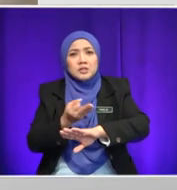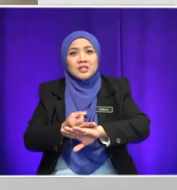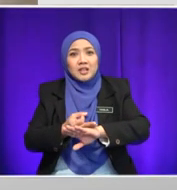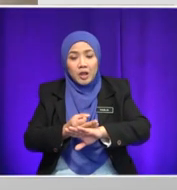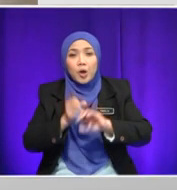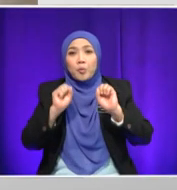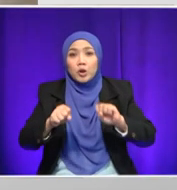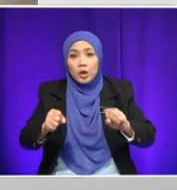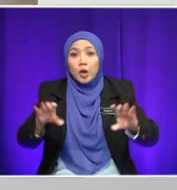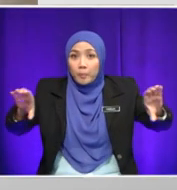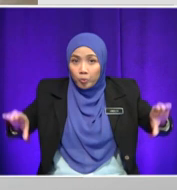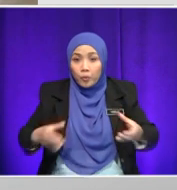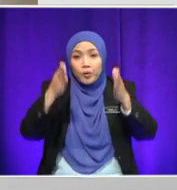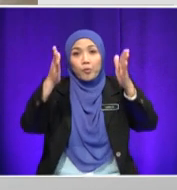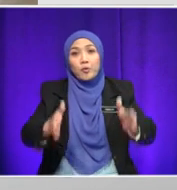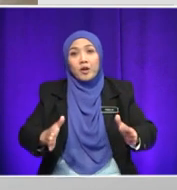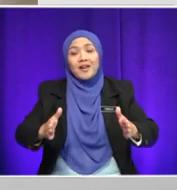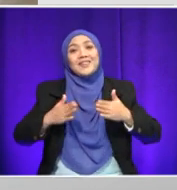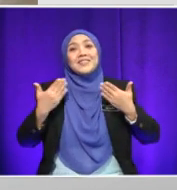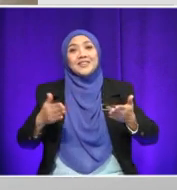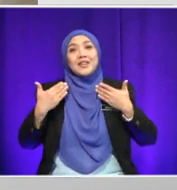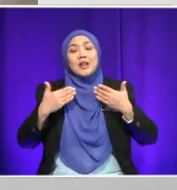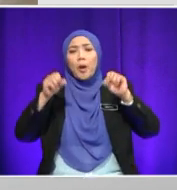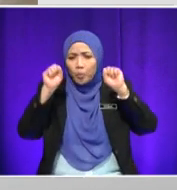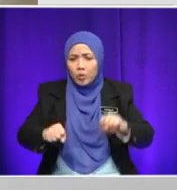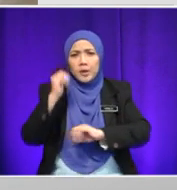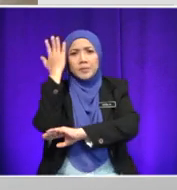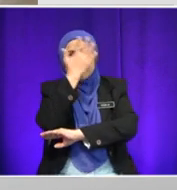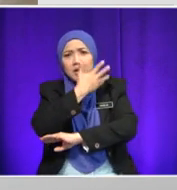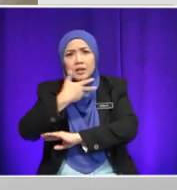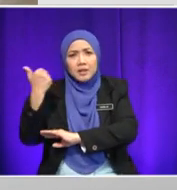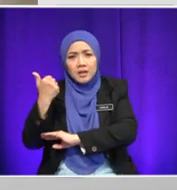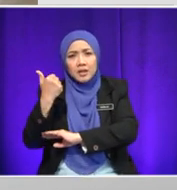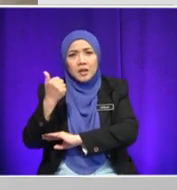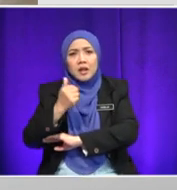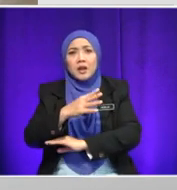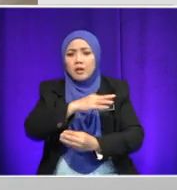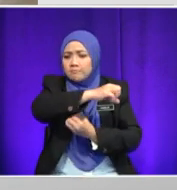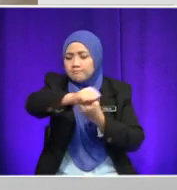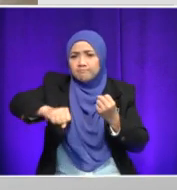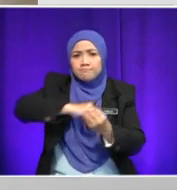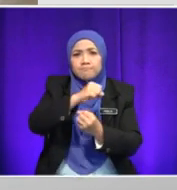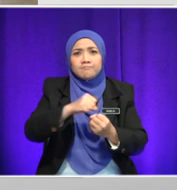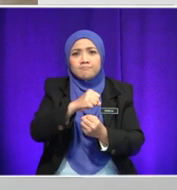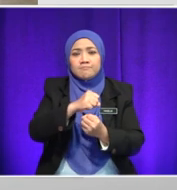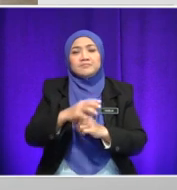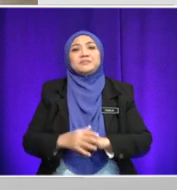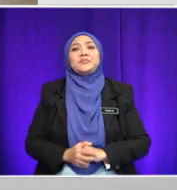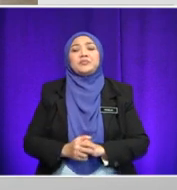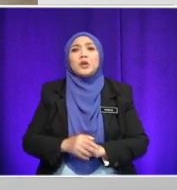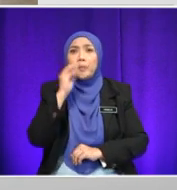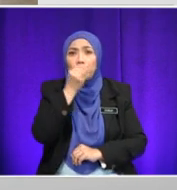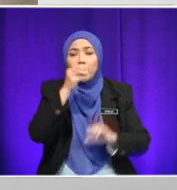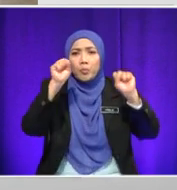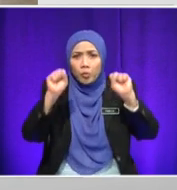gembira ceria dan dapat mencantikan suasana serta persekitaran di samping itu bunga juga